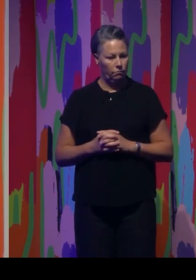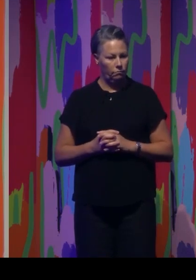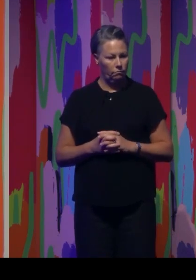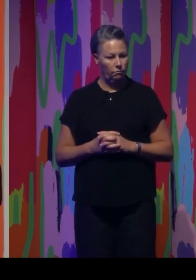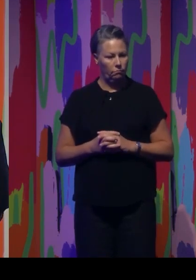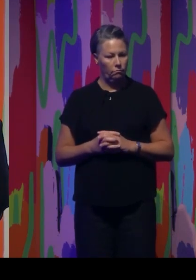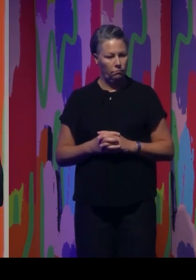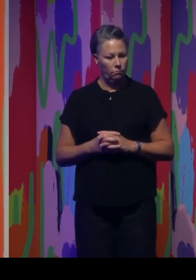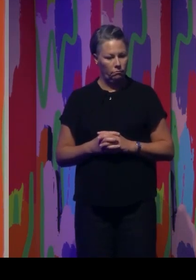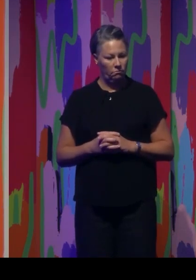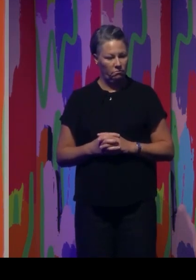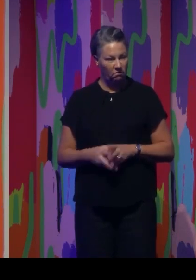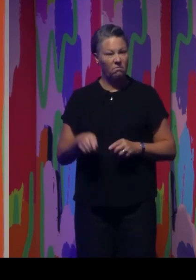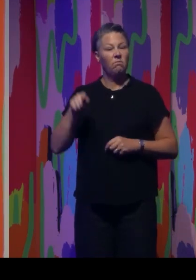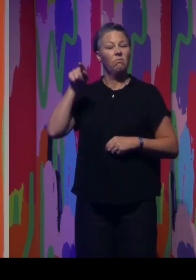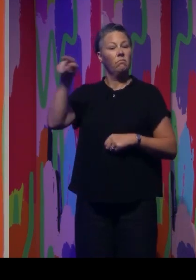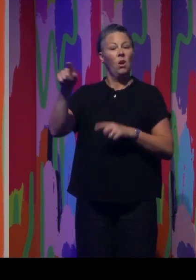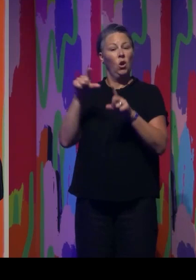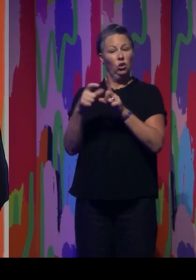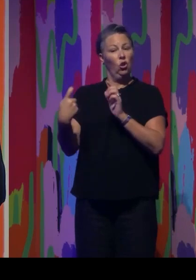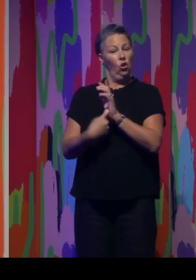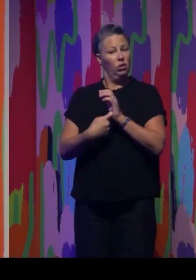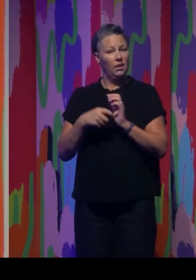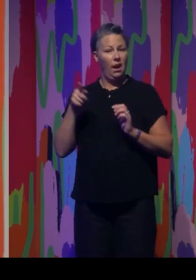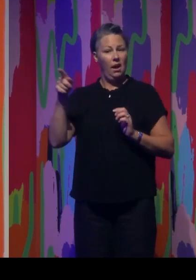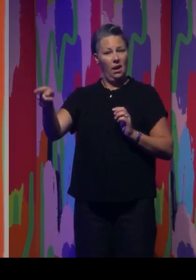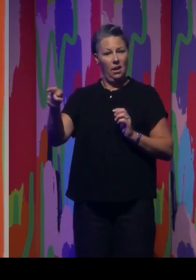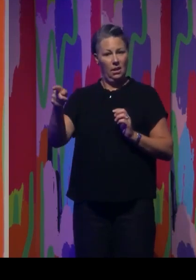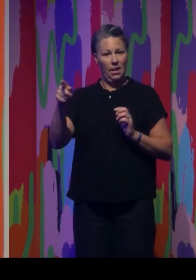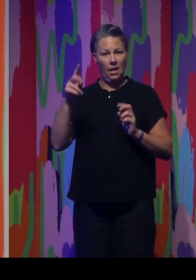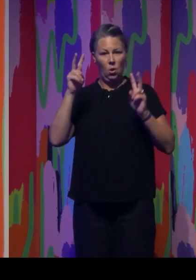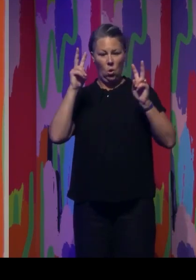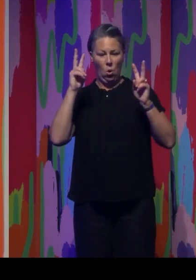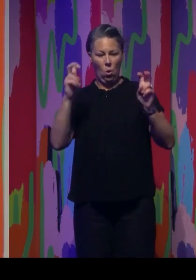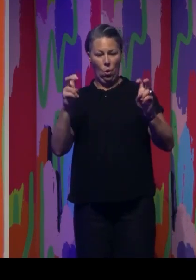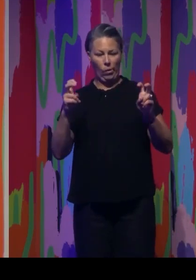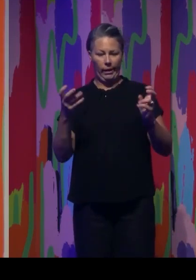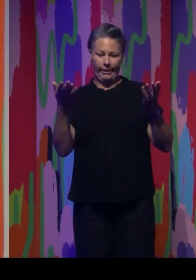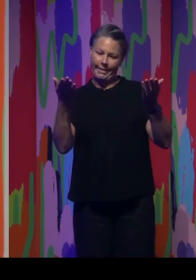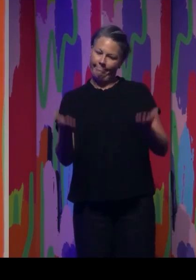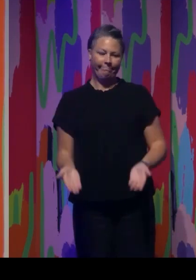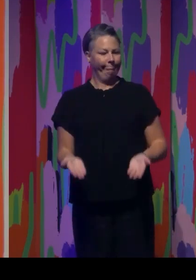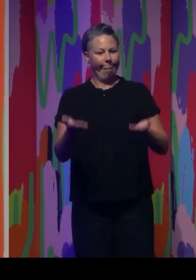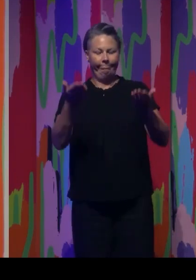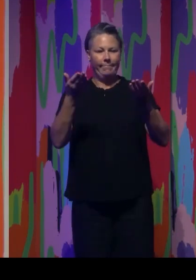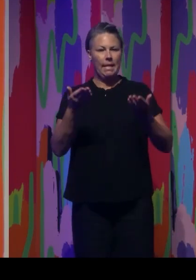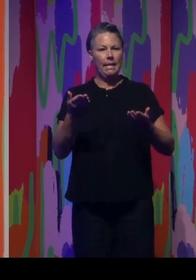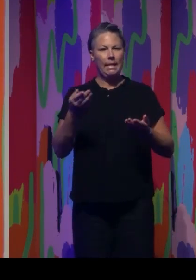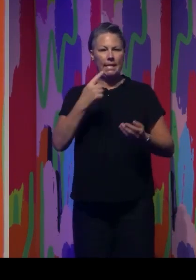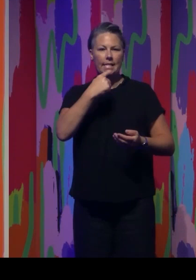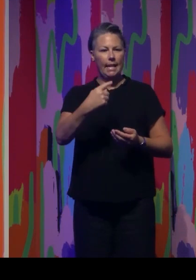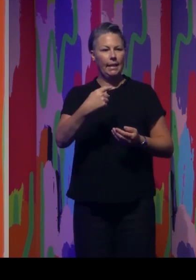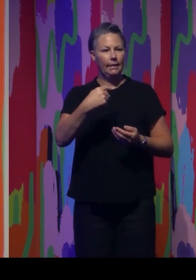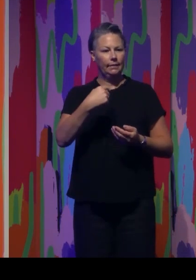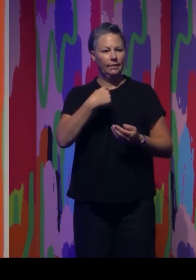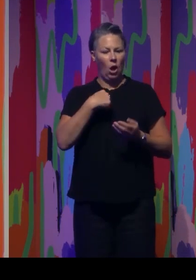করে The doctors has been referring this state into I have been subject